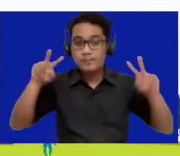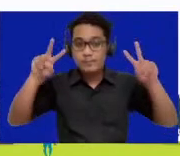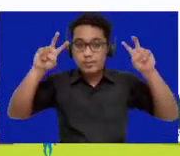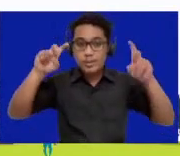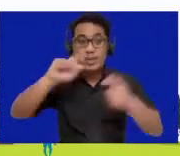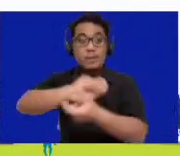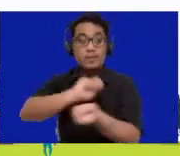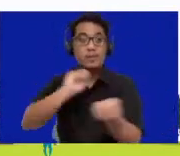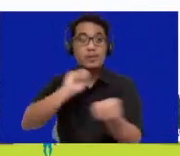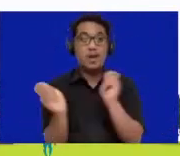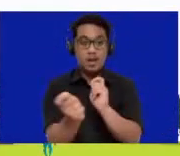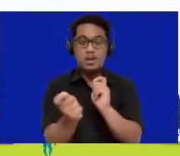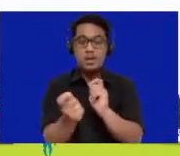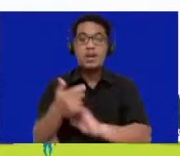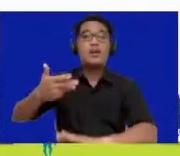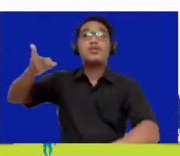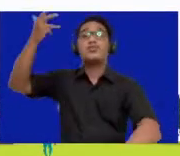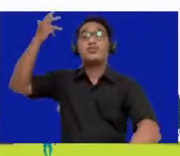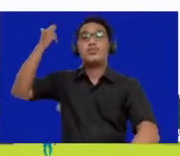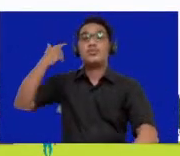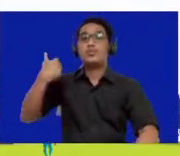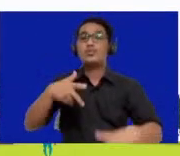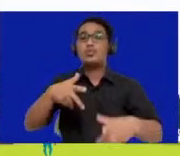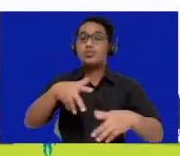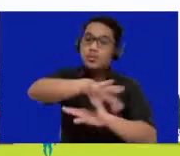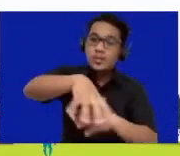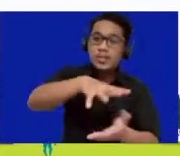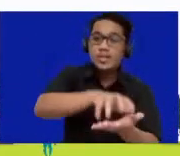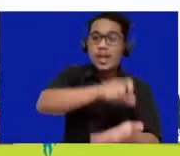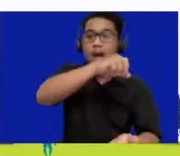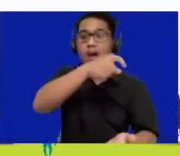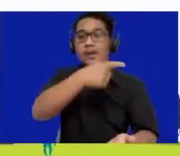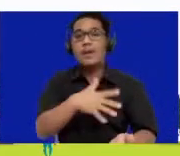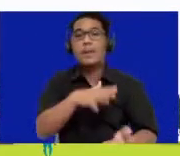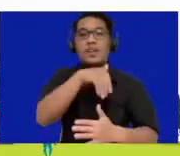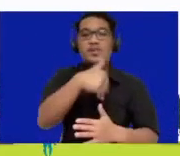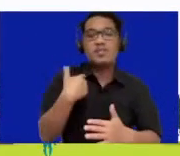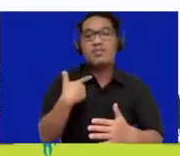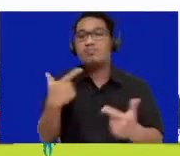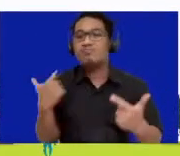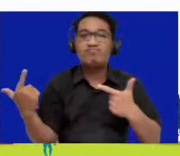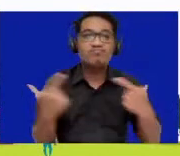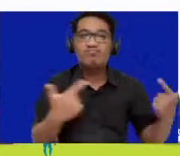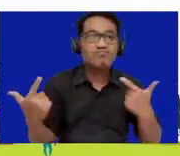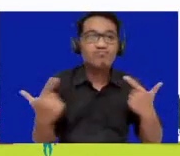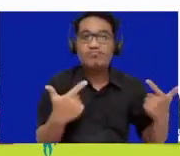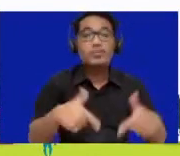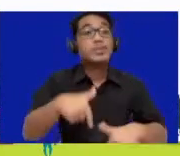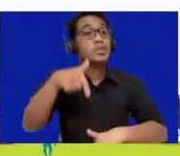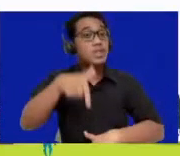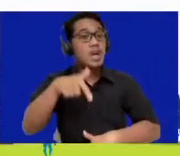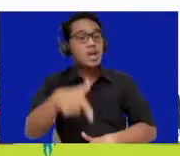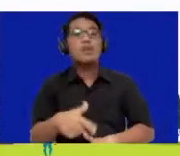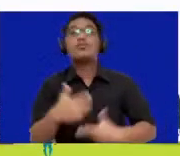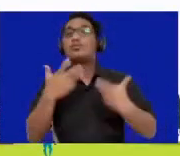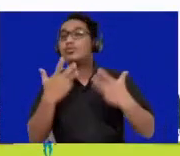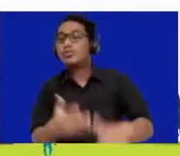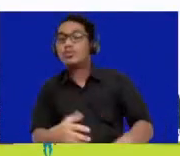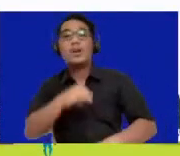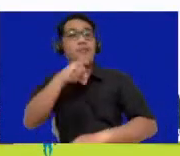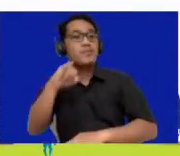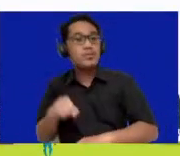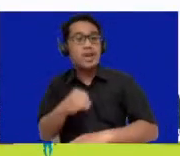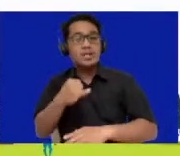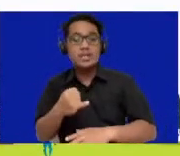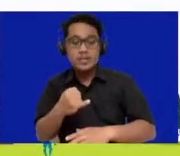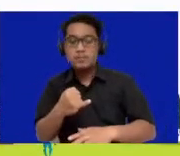dulunya lahan itu lahan masih tersengketa, sekarang menjadi lahan yang tidak disengketakan karena